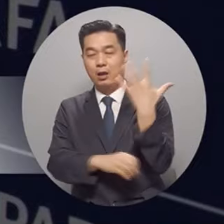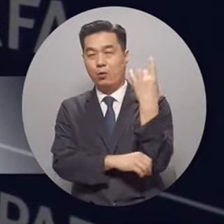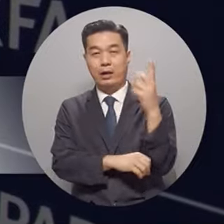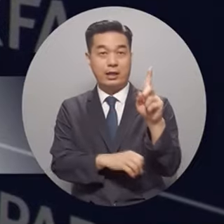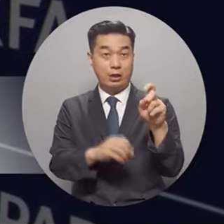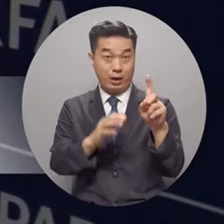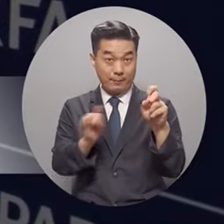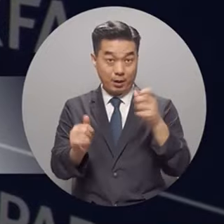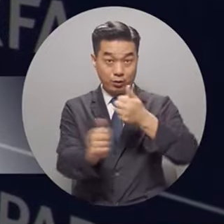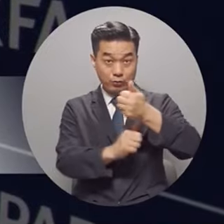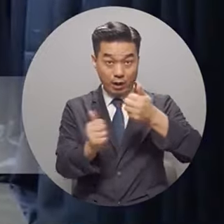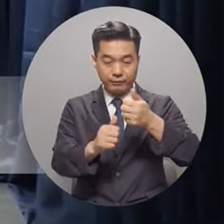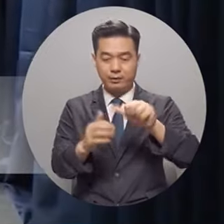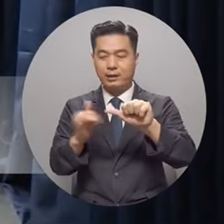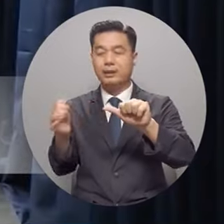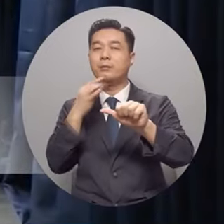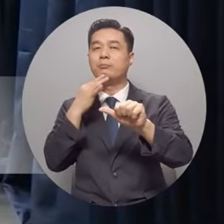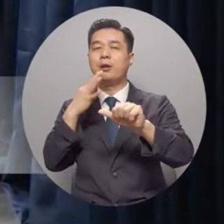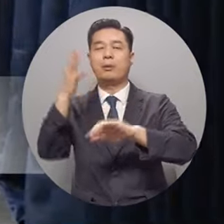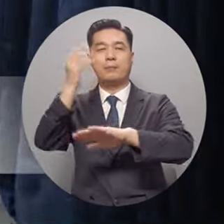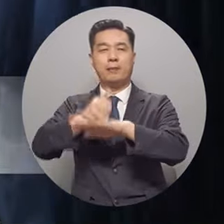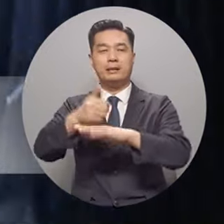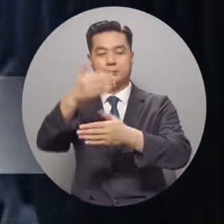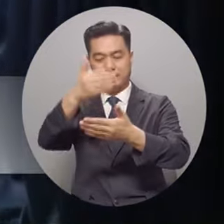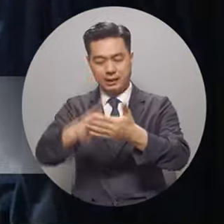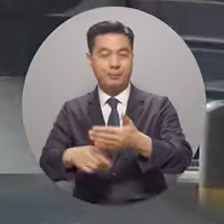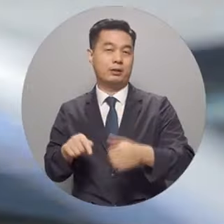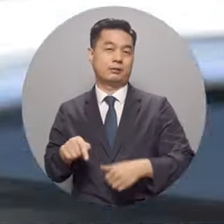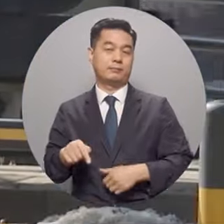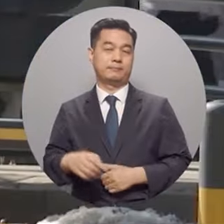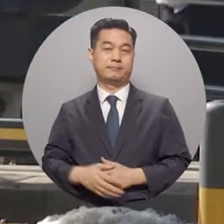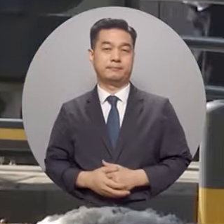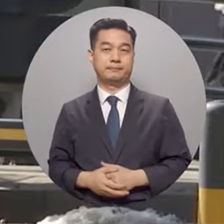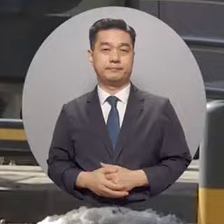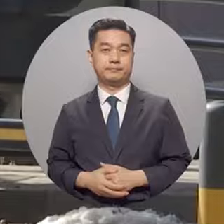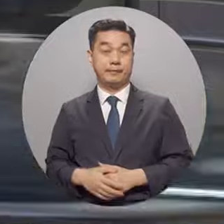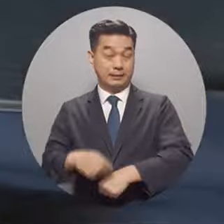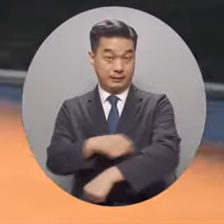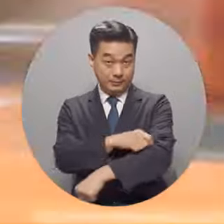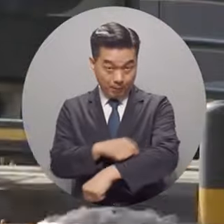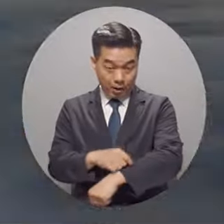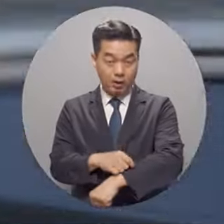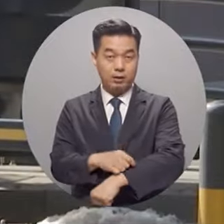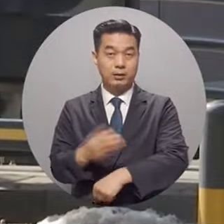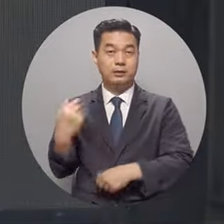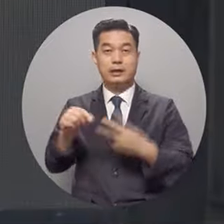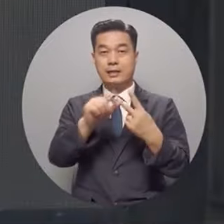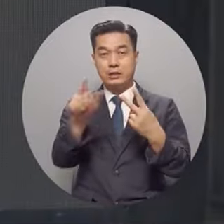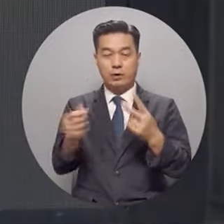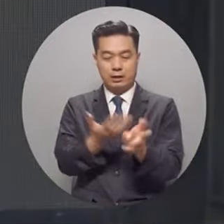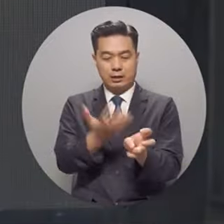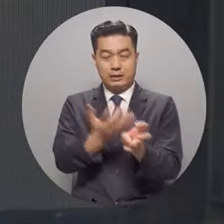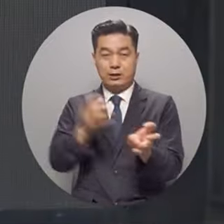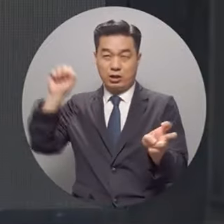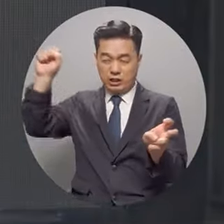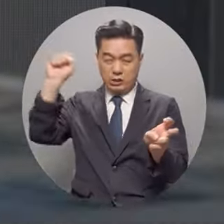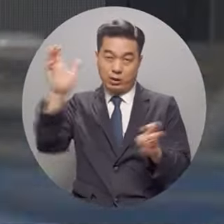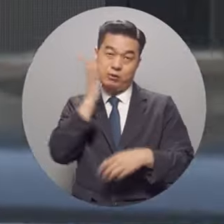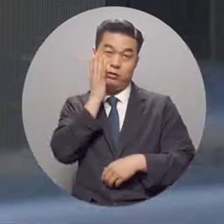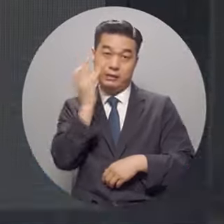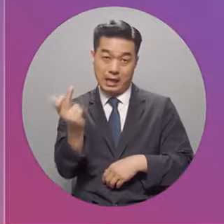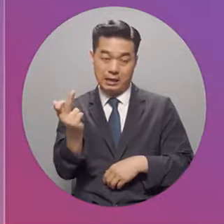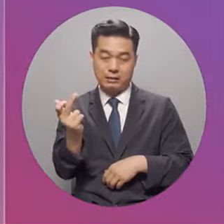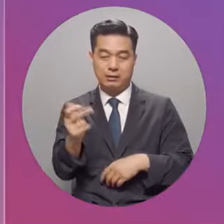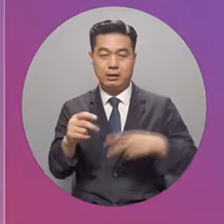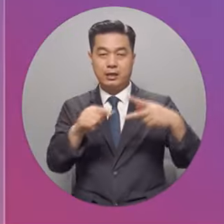위원 가운데 5명만 최종 선임에 관여하게 됐습니다. 특히 지난 2월 트럭 시위까지 벌였던 울산 팬들은